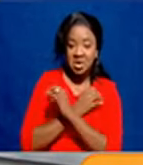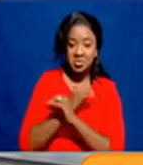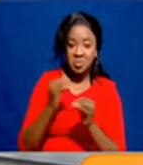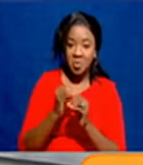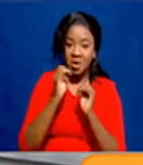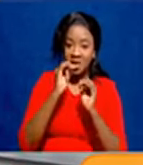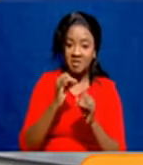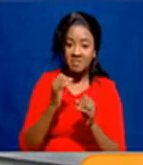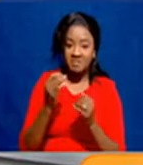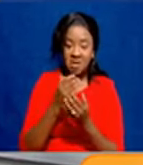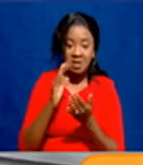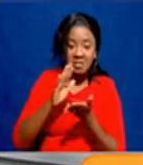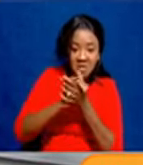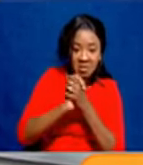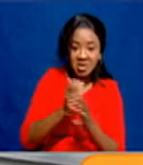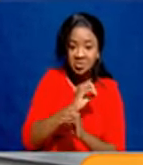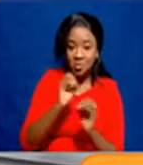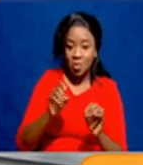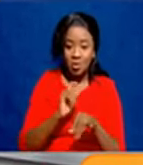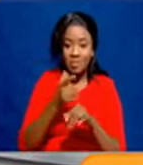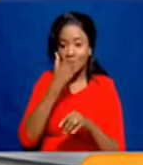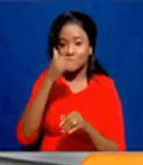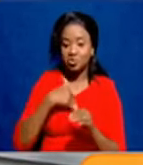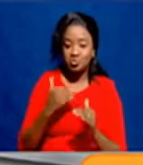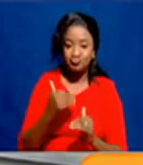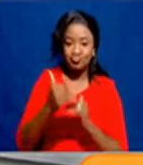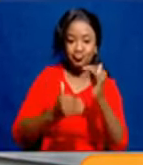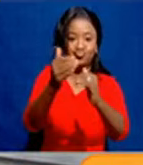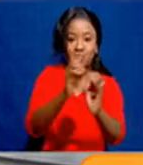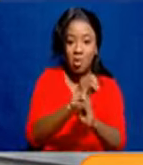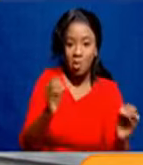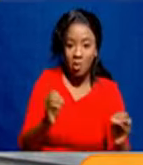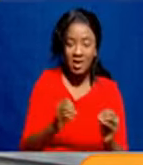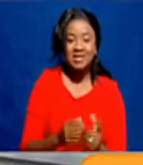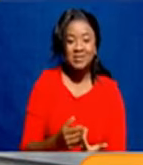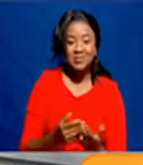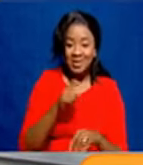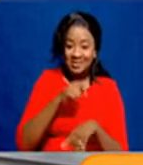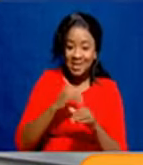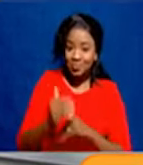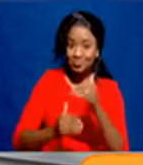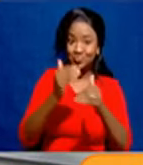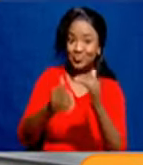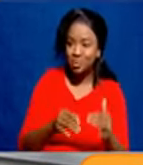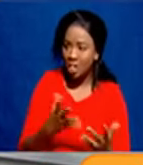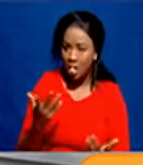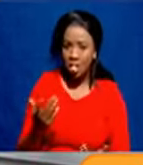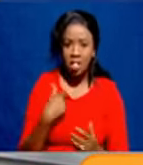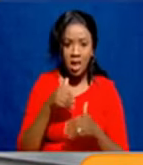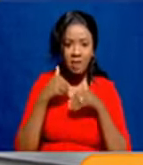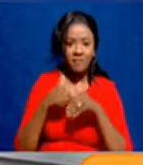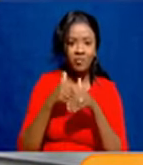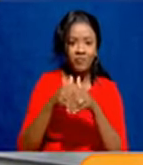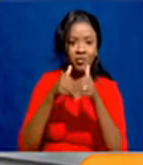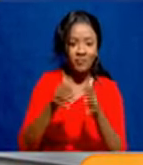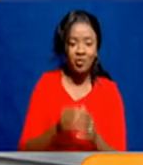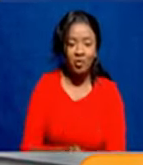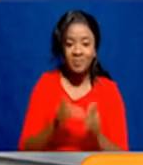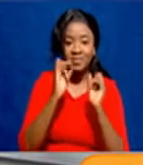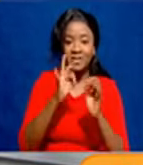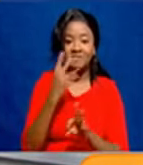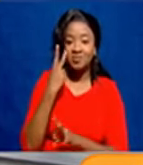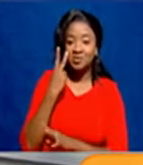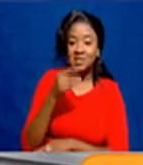hatua. Ukipiga hatua ndo ataanza kufuatilia. Huwa hajakubali kama penzi limeisha. Kuna mmoja hapa anasema ukiona aliyekuwa ex wako